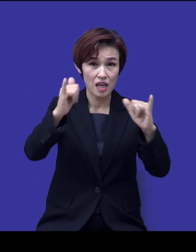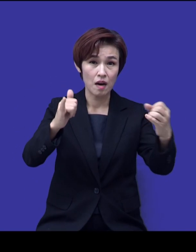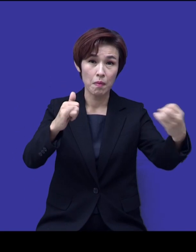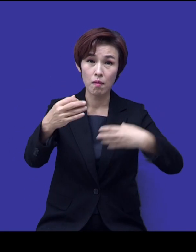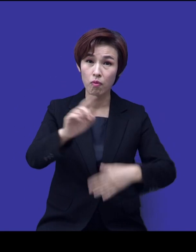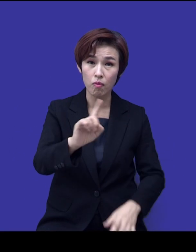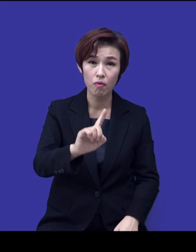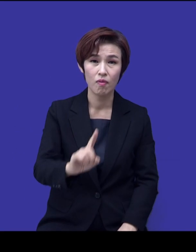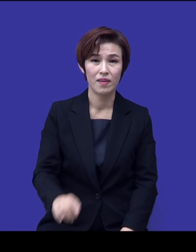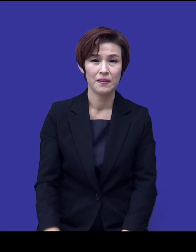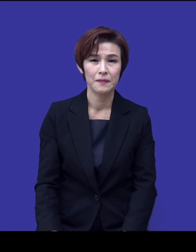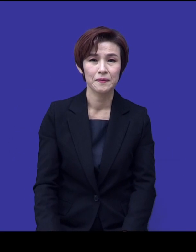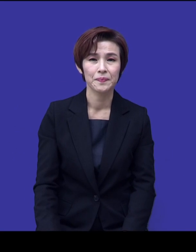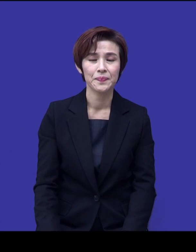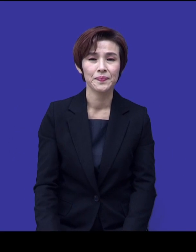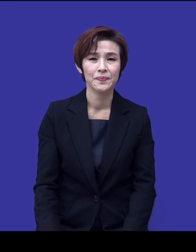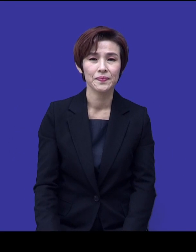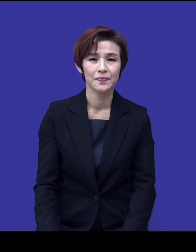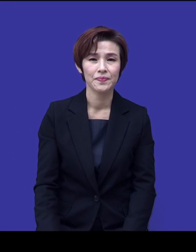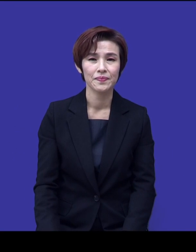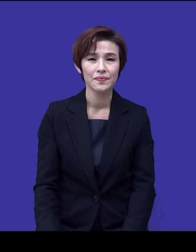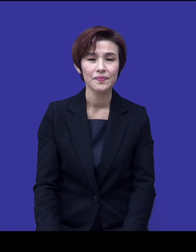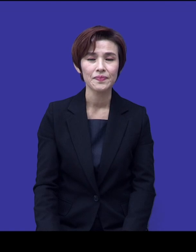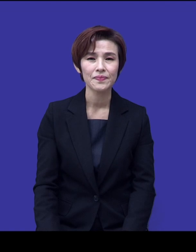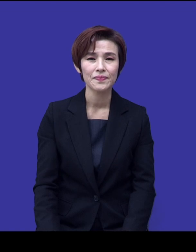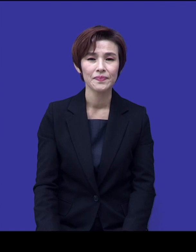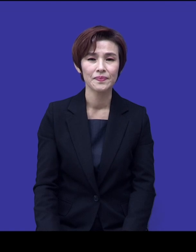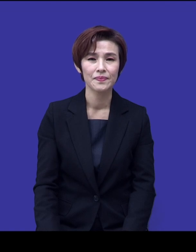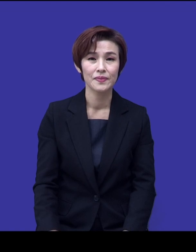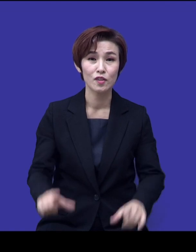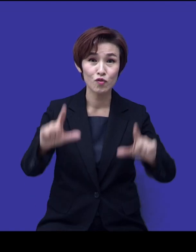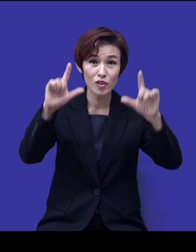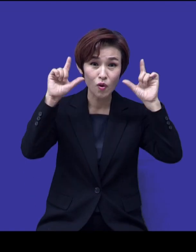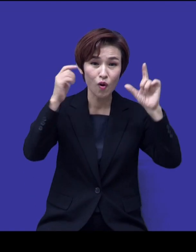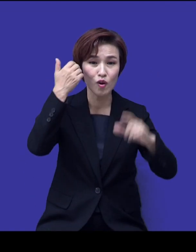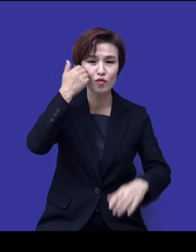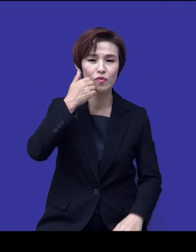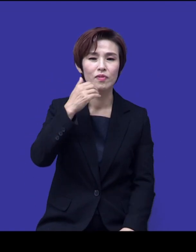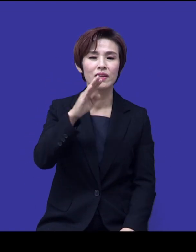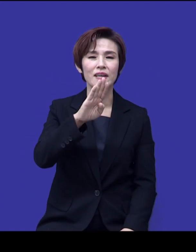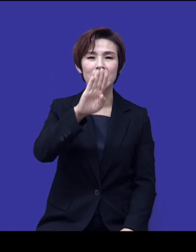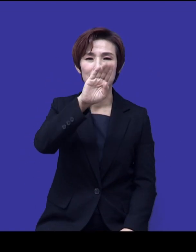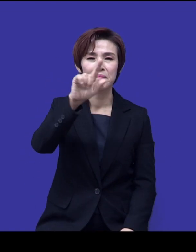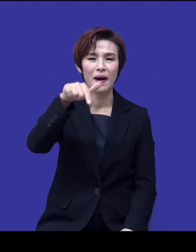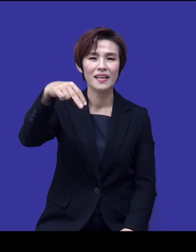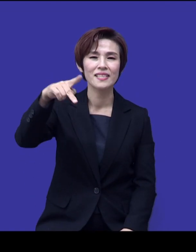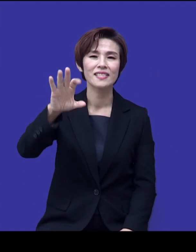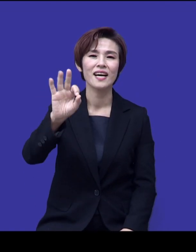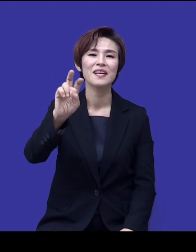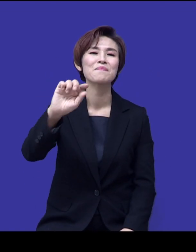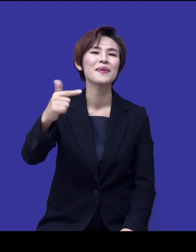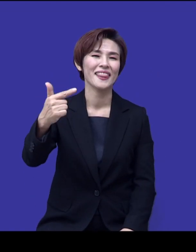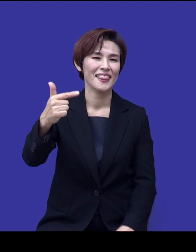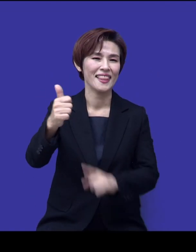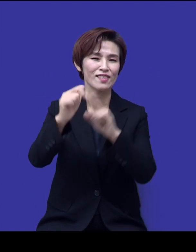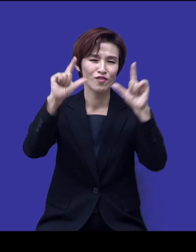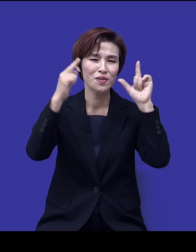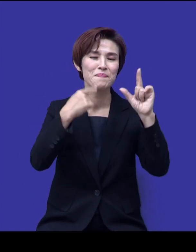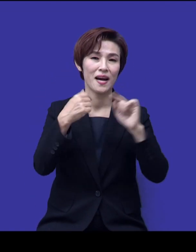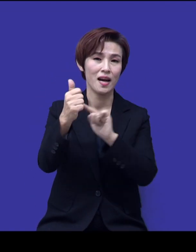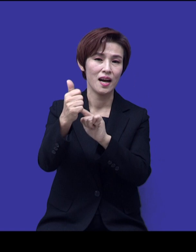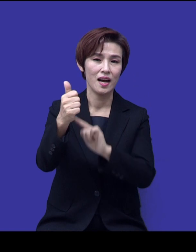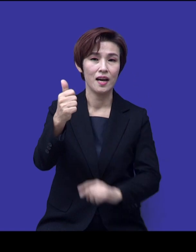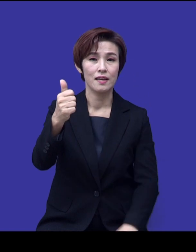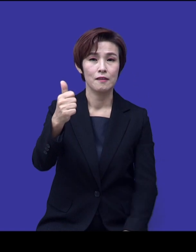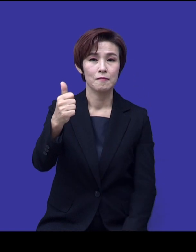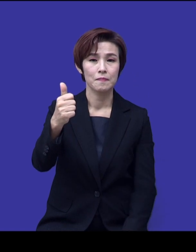반응이거든요. 그렇죠. 그렇죠. 그때 그 주인공이 장군의 아들 박상민 씨였어요. 네네. 장군의